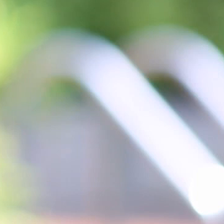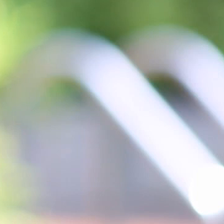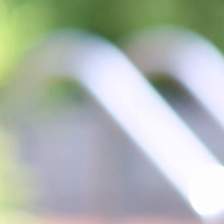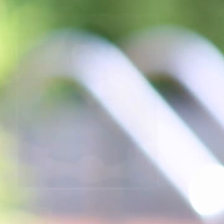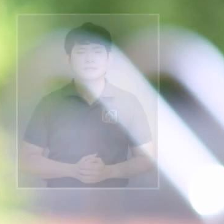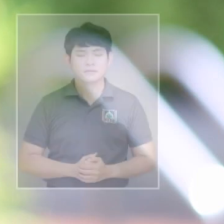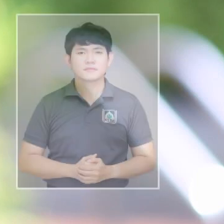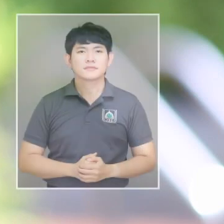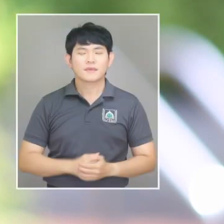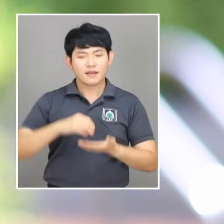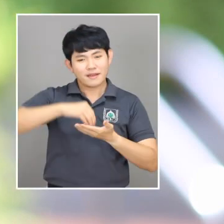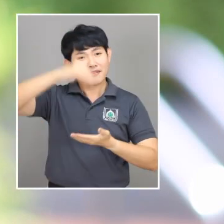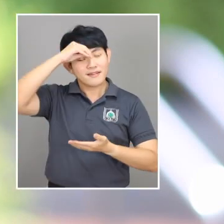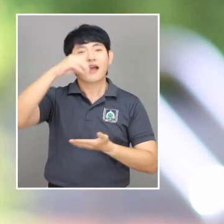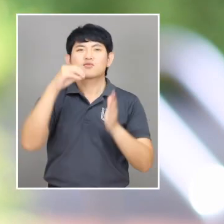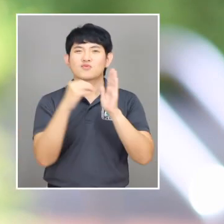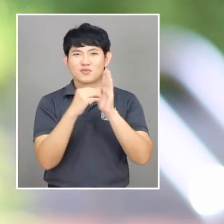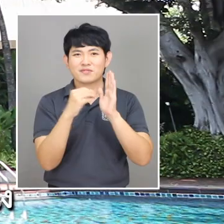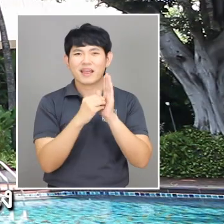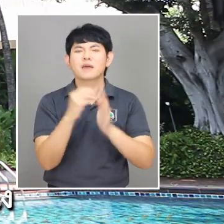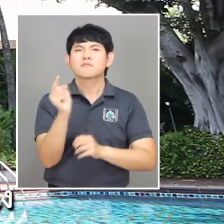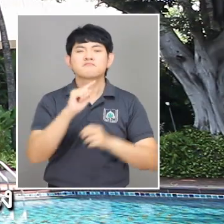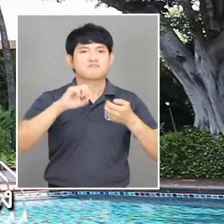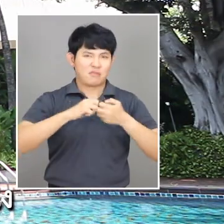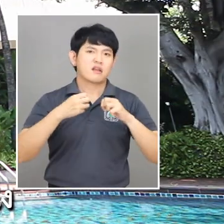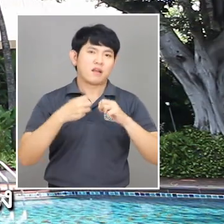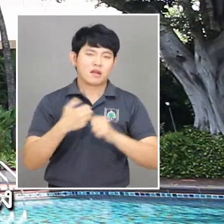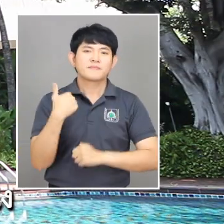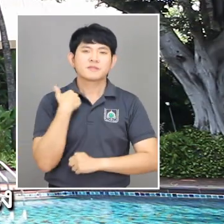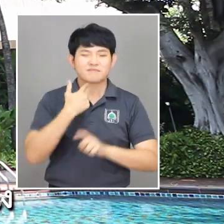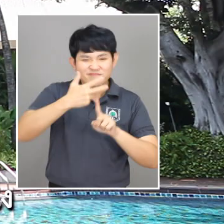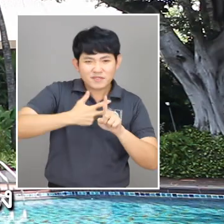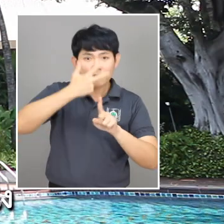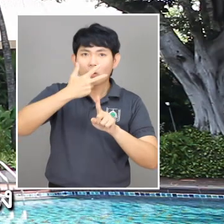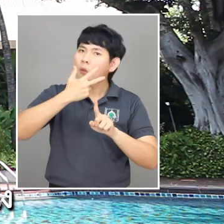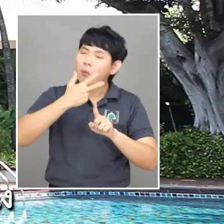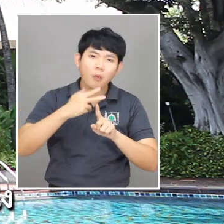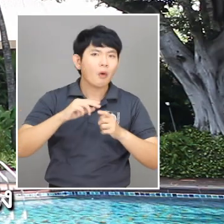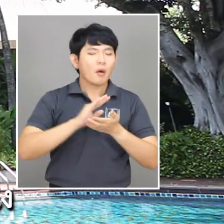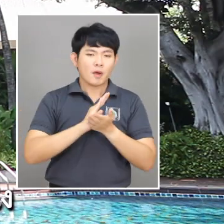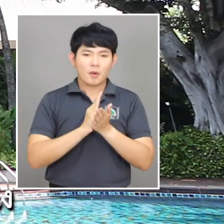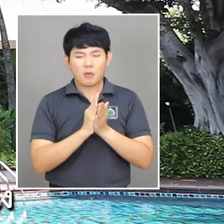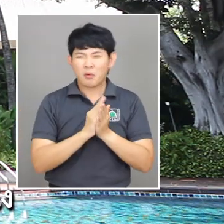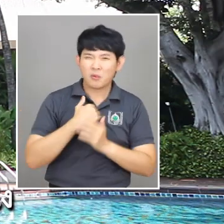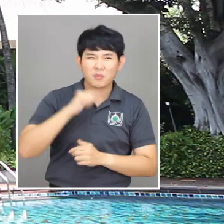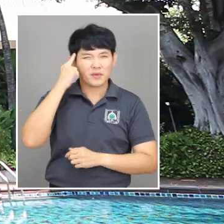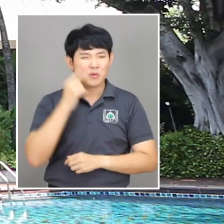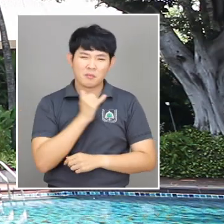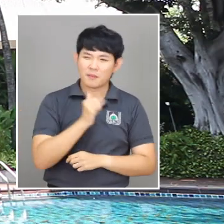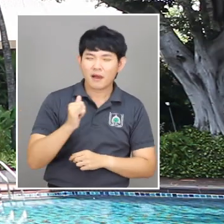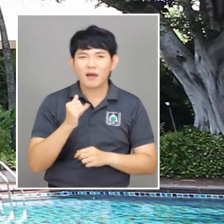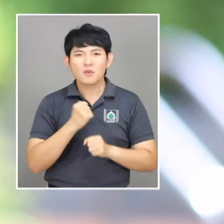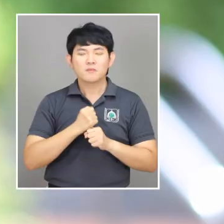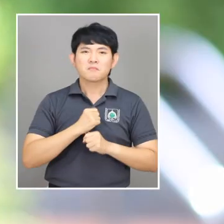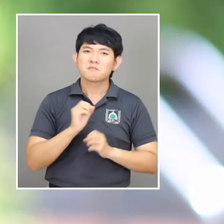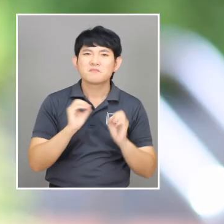พอมาเรียนที่กรุงเทพเนี่ยมีปัญหาค่ะมีปัญหามาก3เดือนแรกที่ปรับตัวยากก็คือเราไม่รู้จะไปยังไงมายังไงค่ะเพราะไม่เค